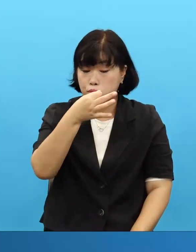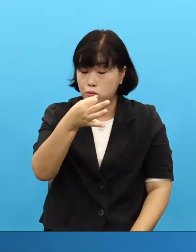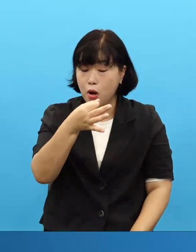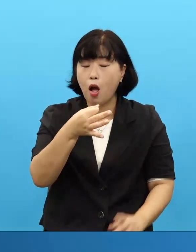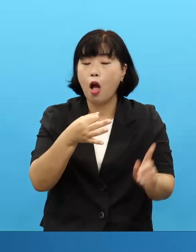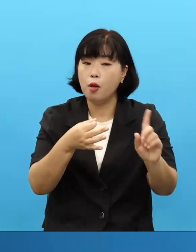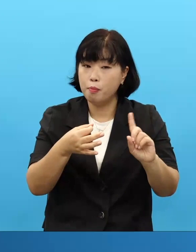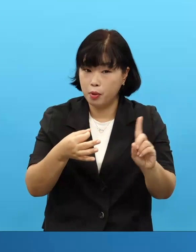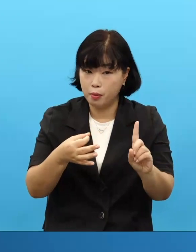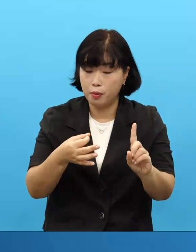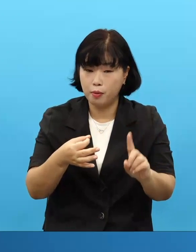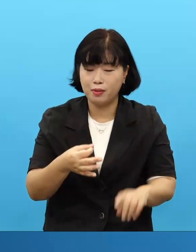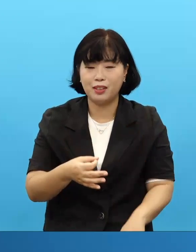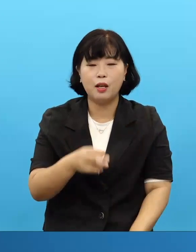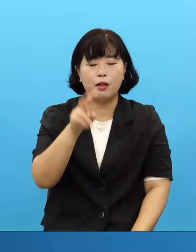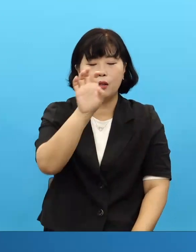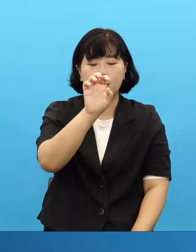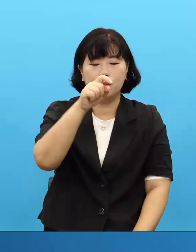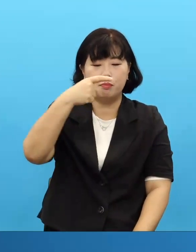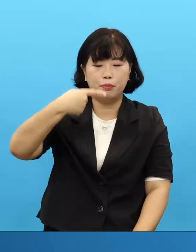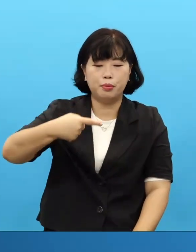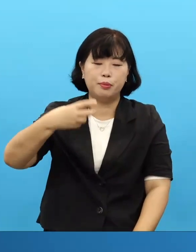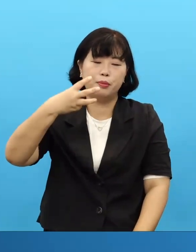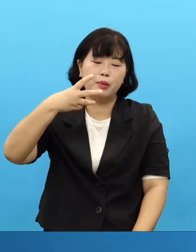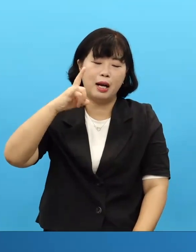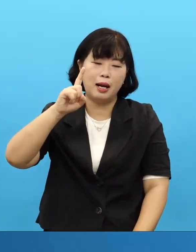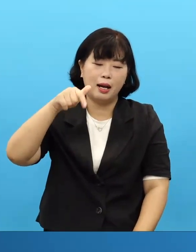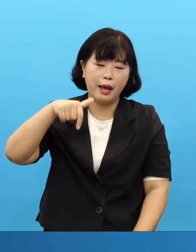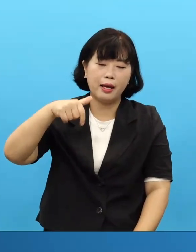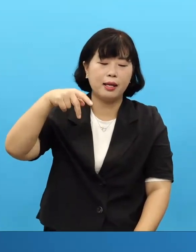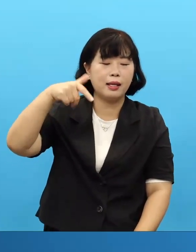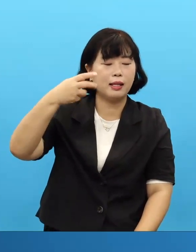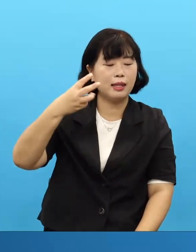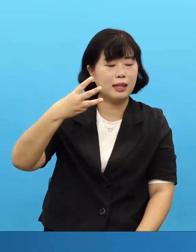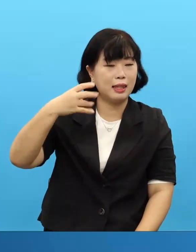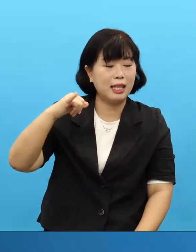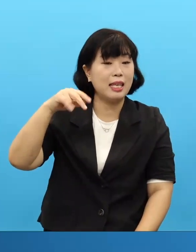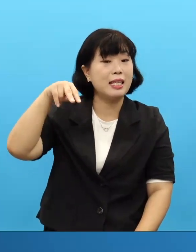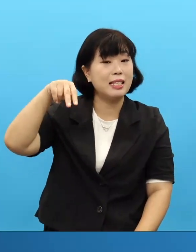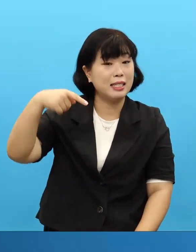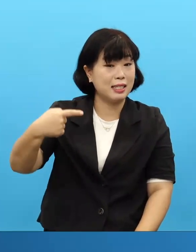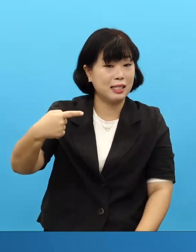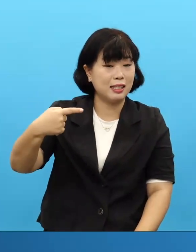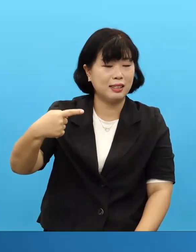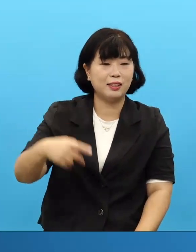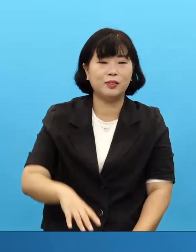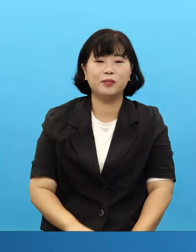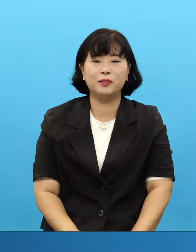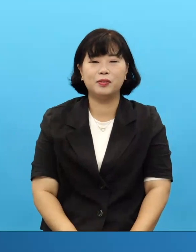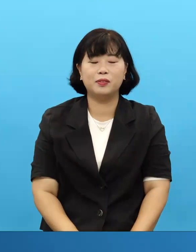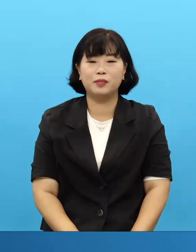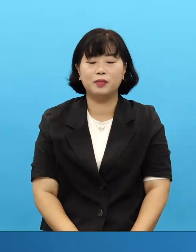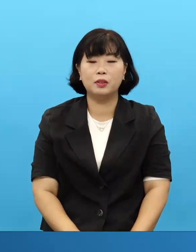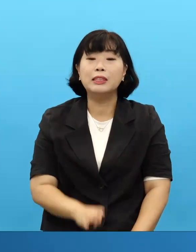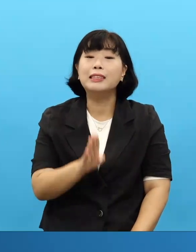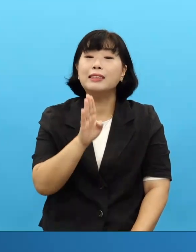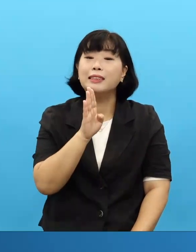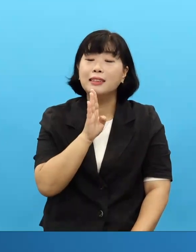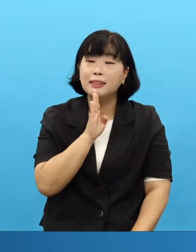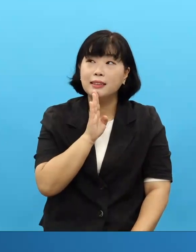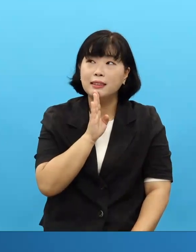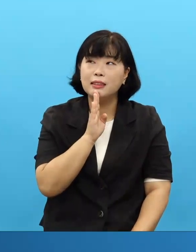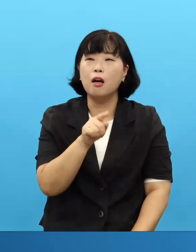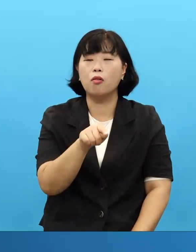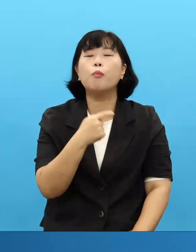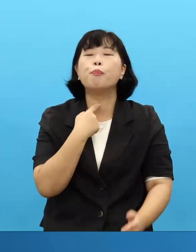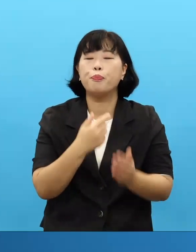때문에 practice라고 한 거예요. Because we must realistically and practically enjoy this, I call this practice. 실제 작품을 만들어야 되기